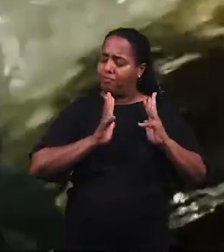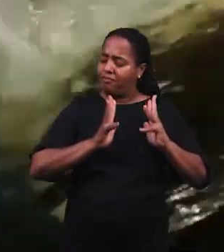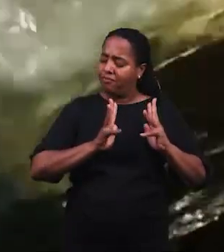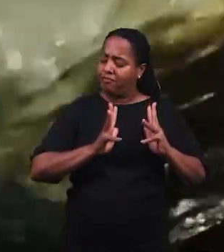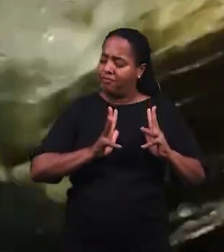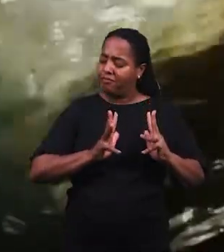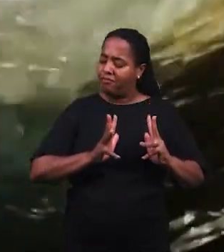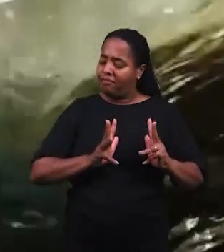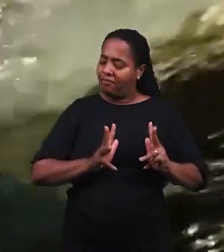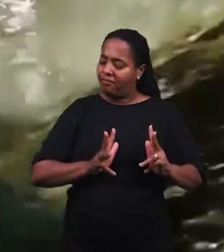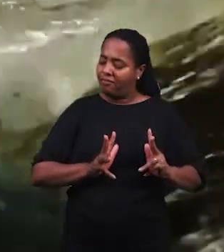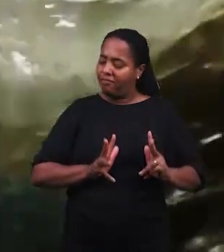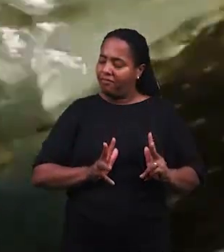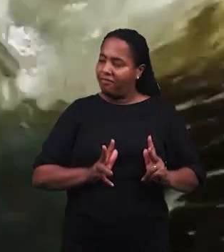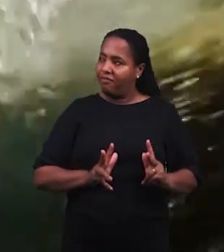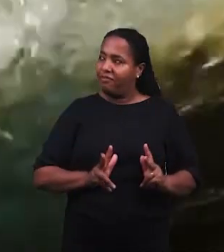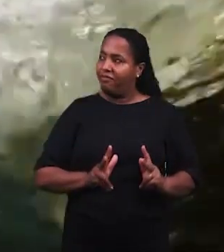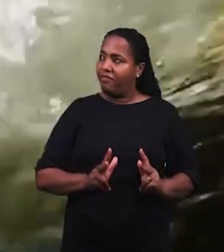очисти меня.